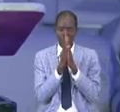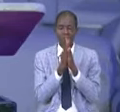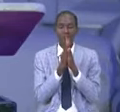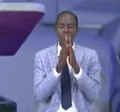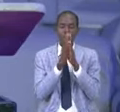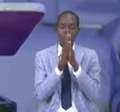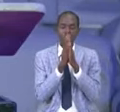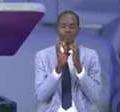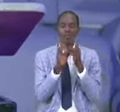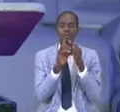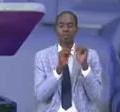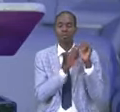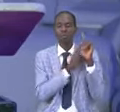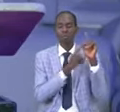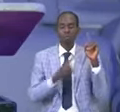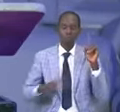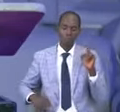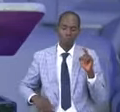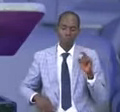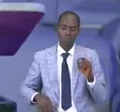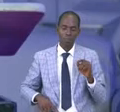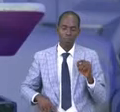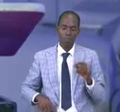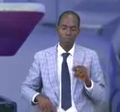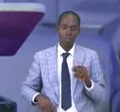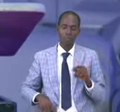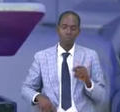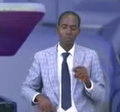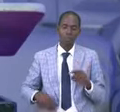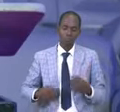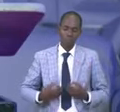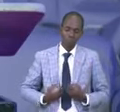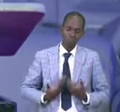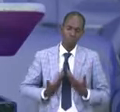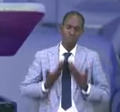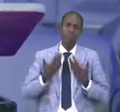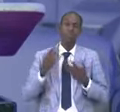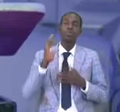Dieu Seigneur inspire ta parole